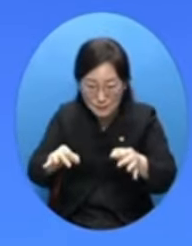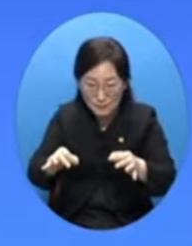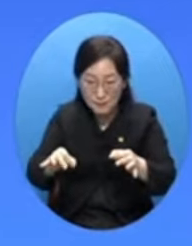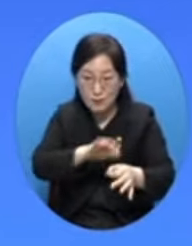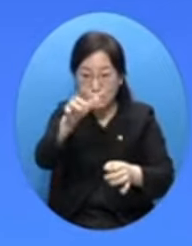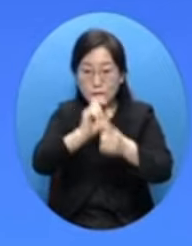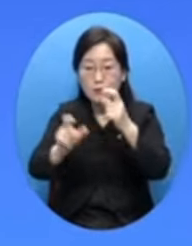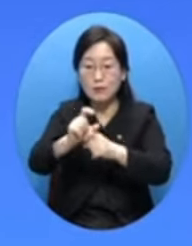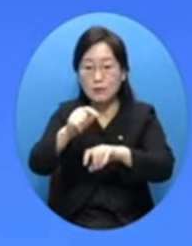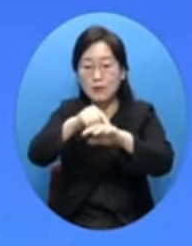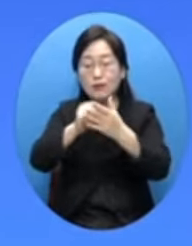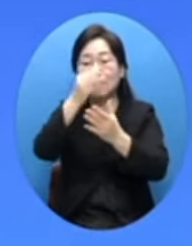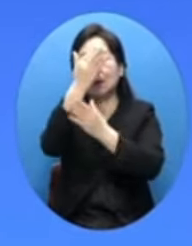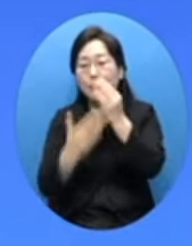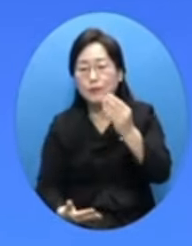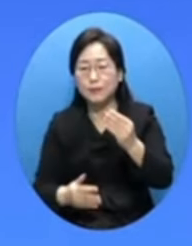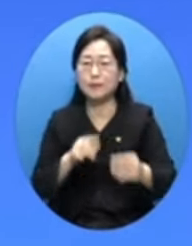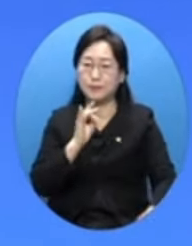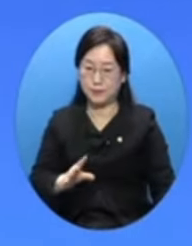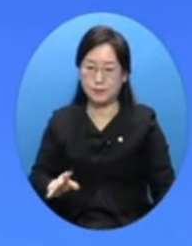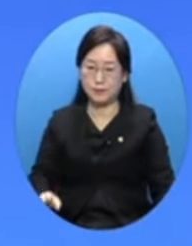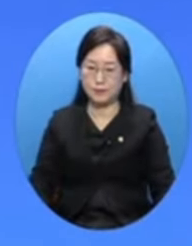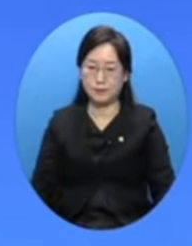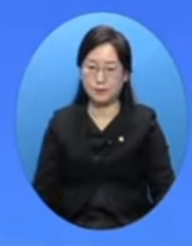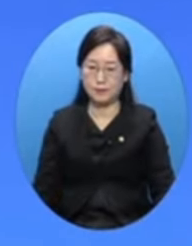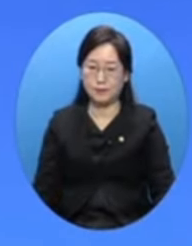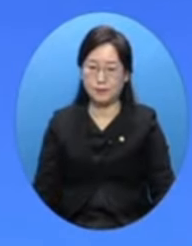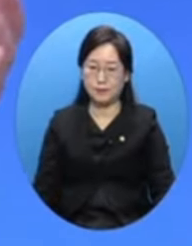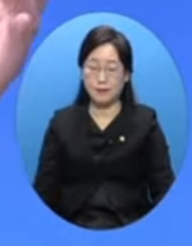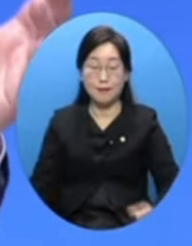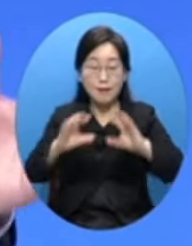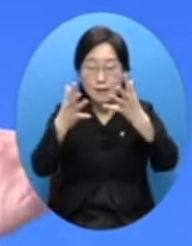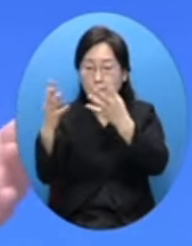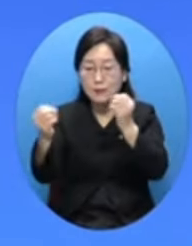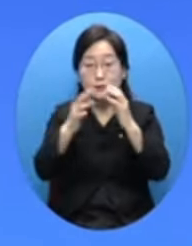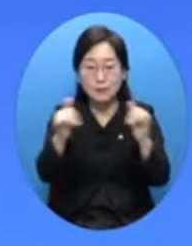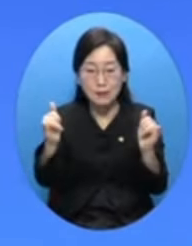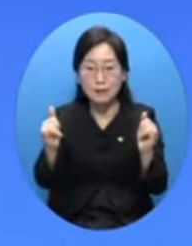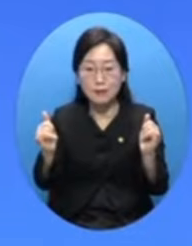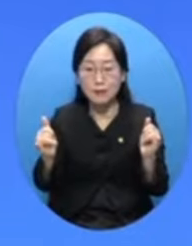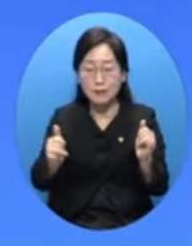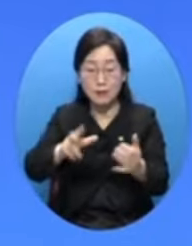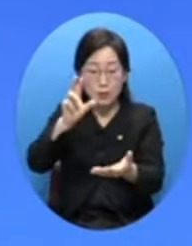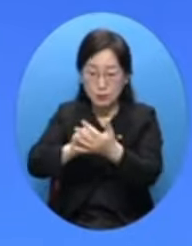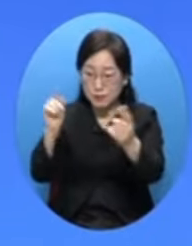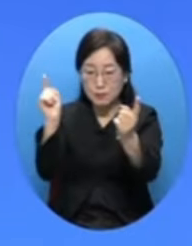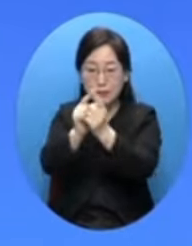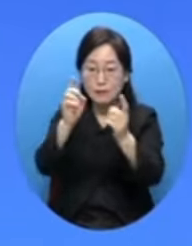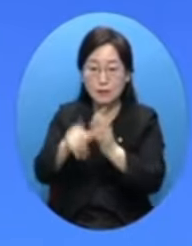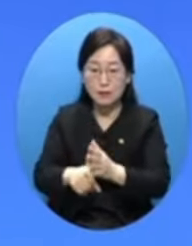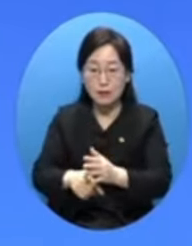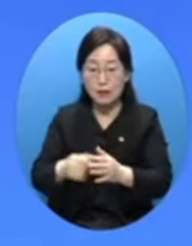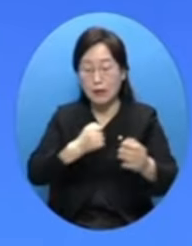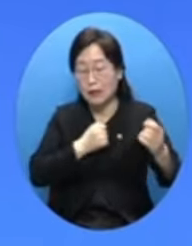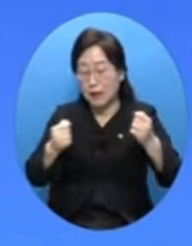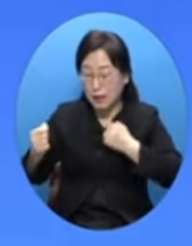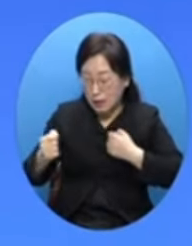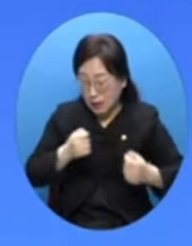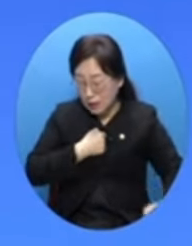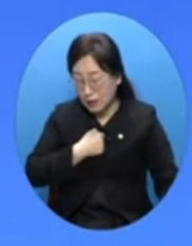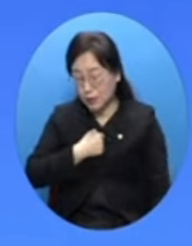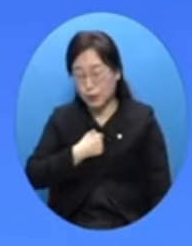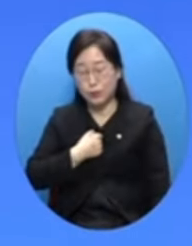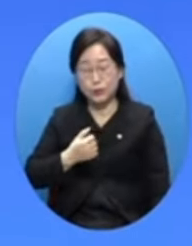우리 더 깊은 절망에 빨 수밖에 없습니다 이상 많은 사람들이 문제를 만났을 때 탄식하고